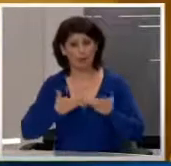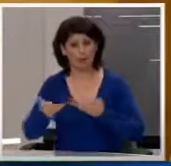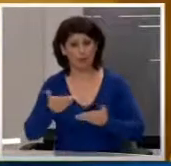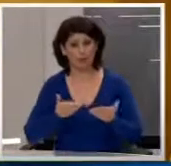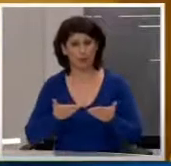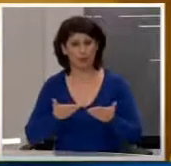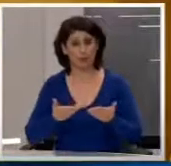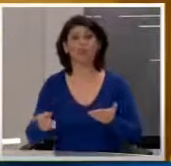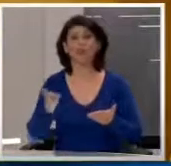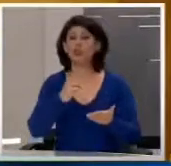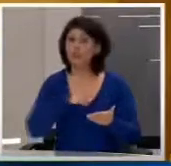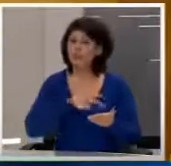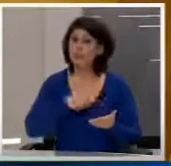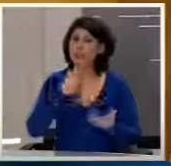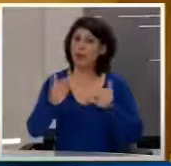διαπραγματευθήκαμε